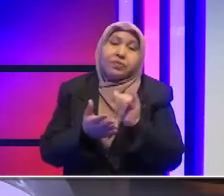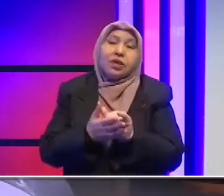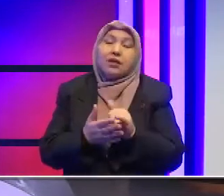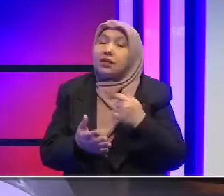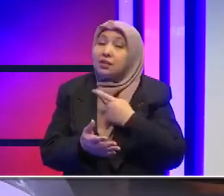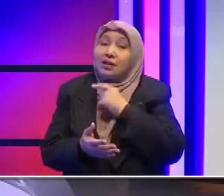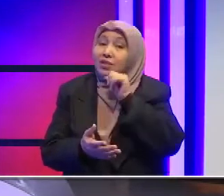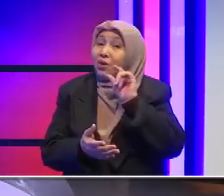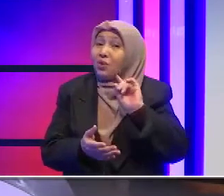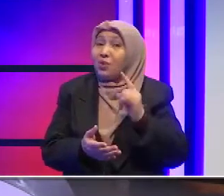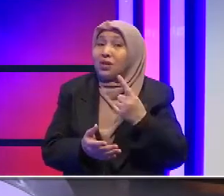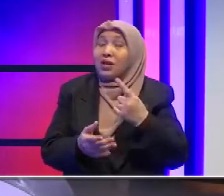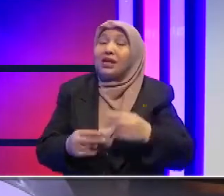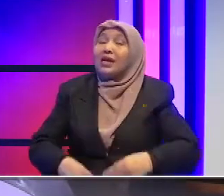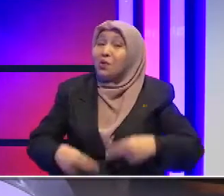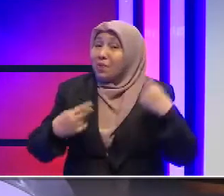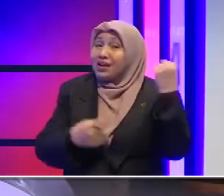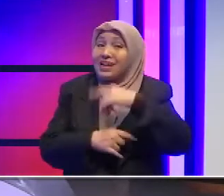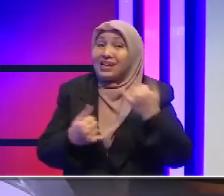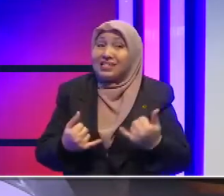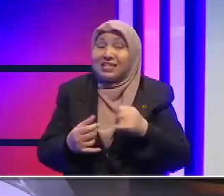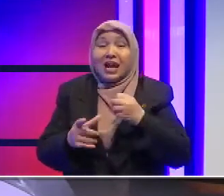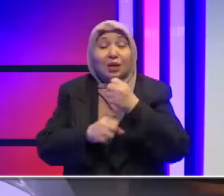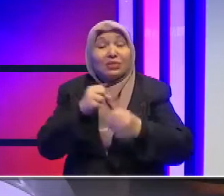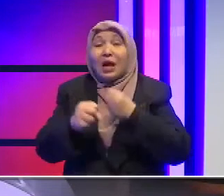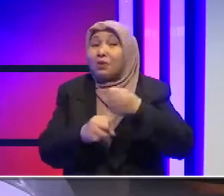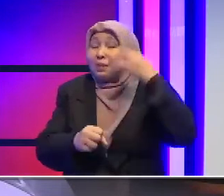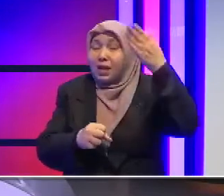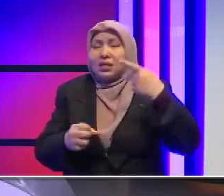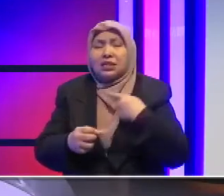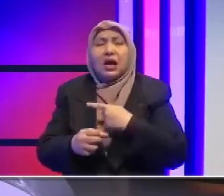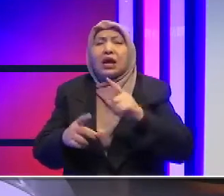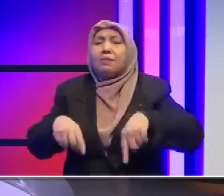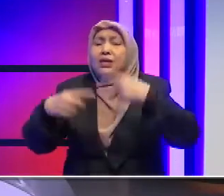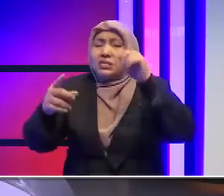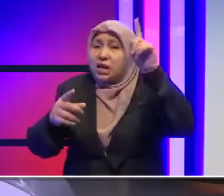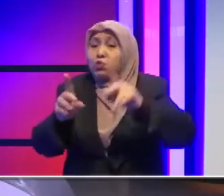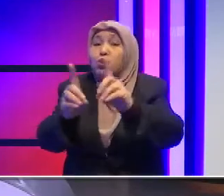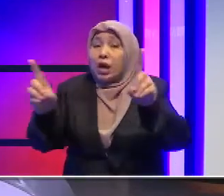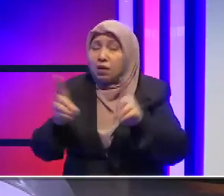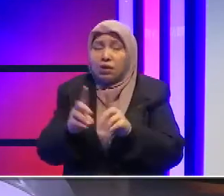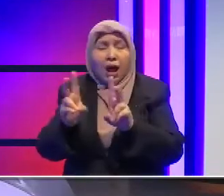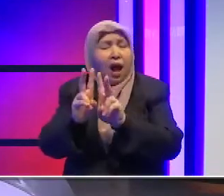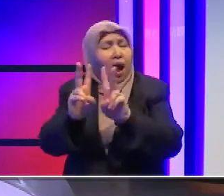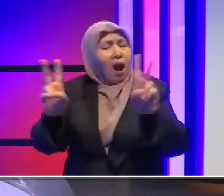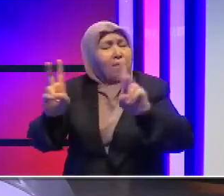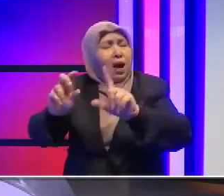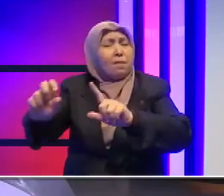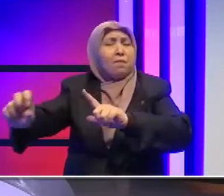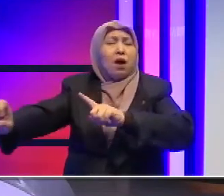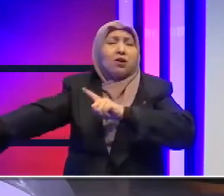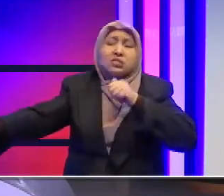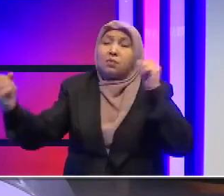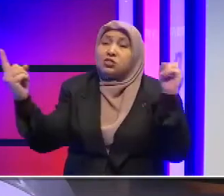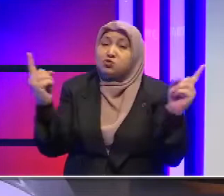bukan sekadar hidup hari ini ataupun tahun depan, tapi kita akan pergi ke satu daerah yang amat panjang